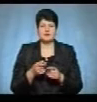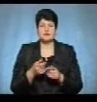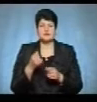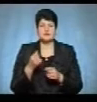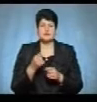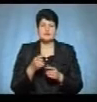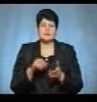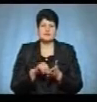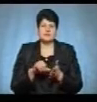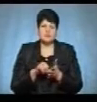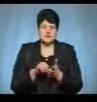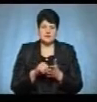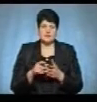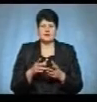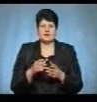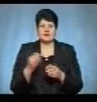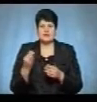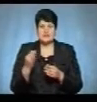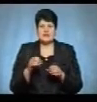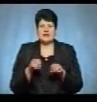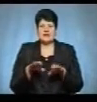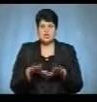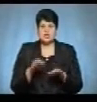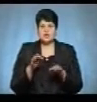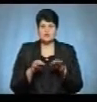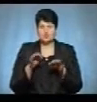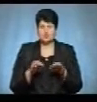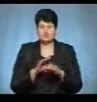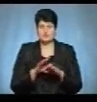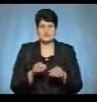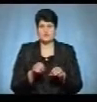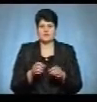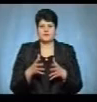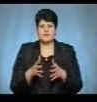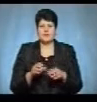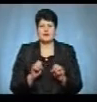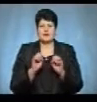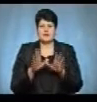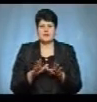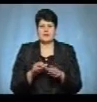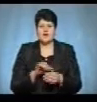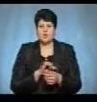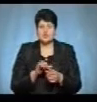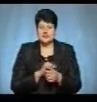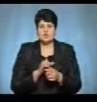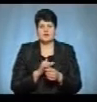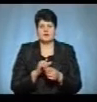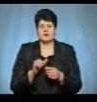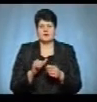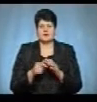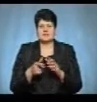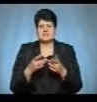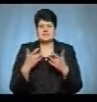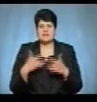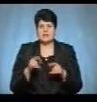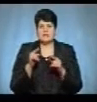Парубія, рішенням суду не врегульовано питання передачі лікарських засобів, зокрема наркотичних речовин, та звільнення від них приміщення